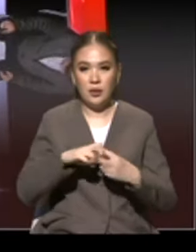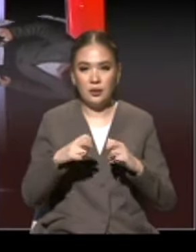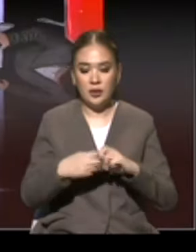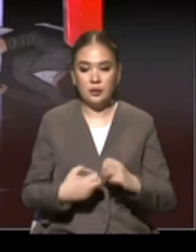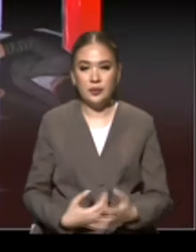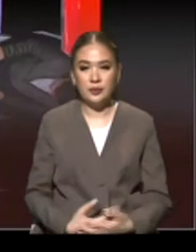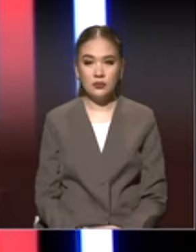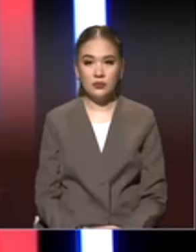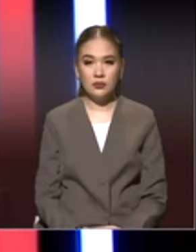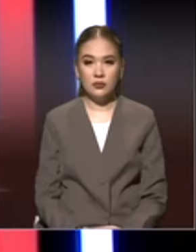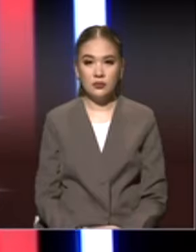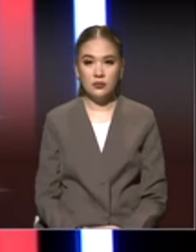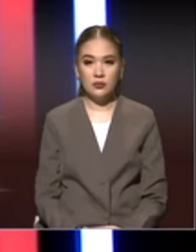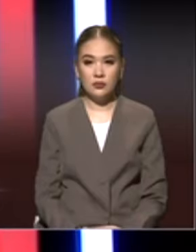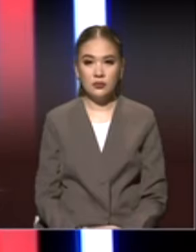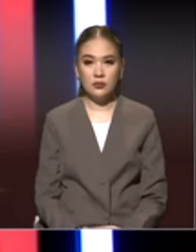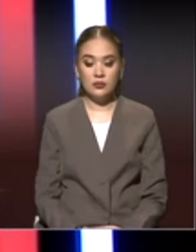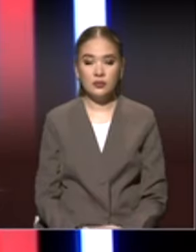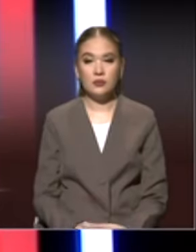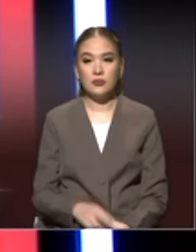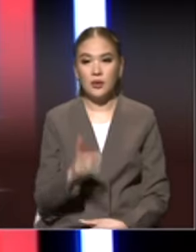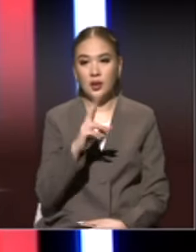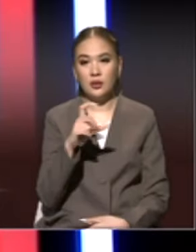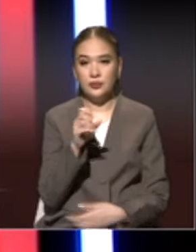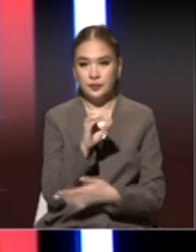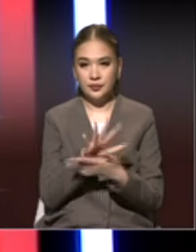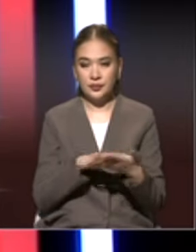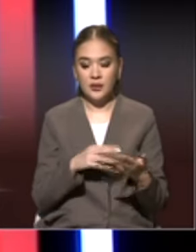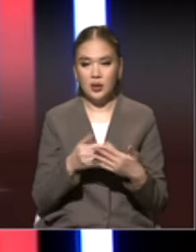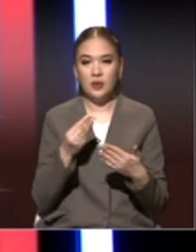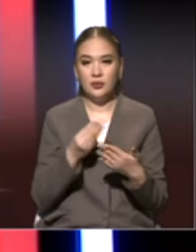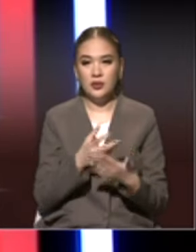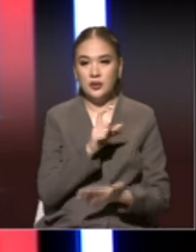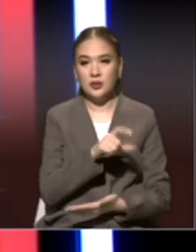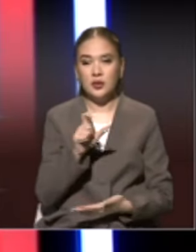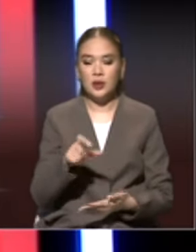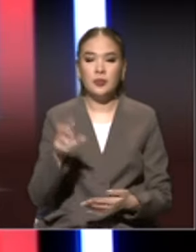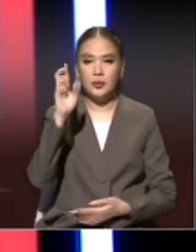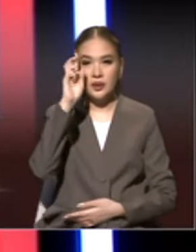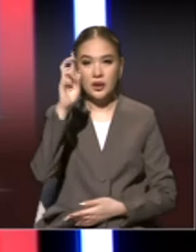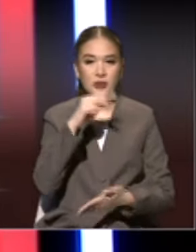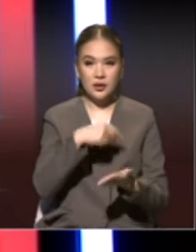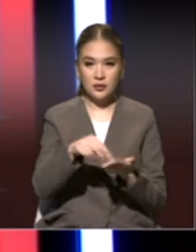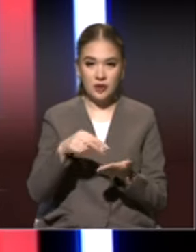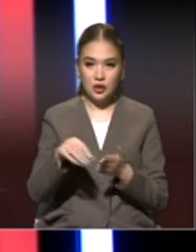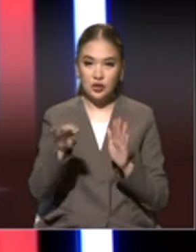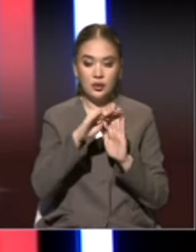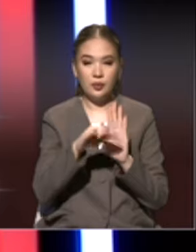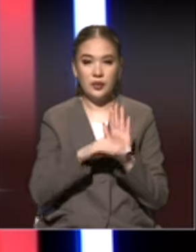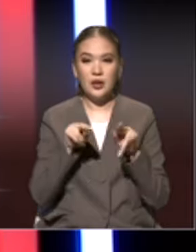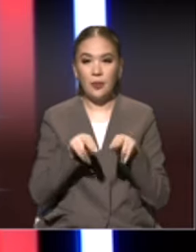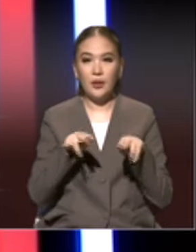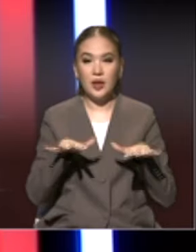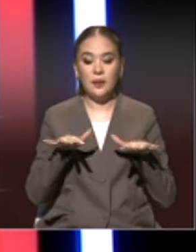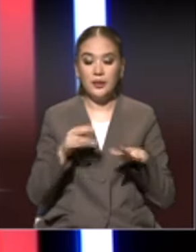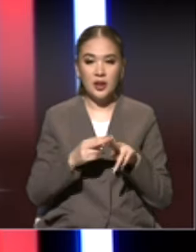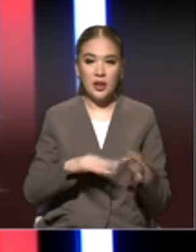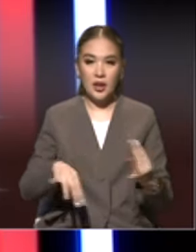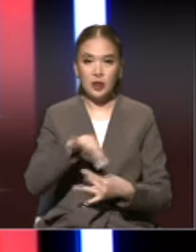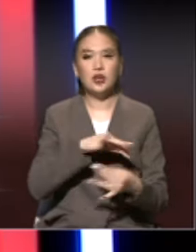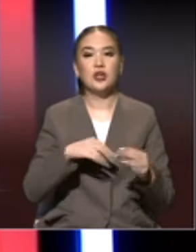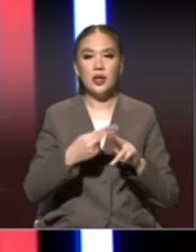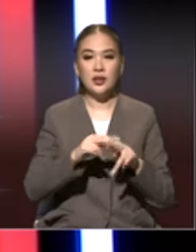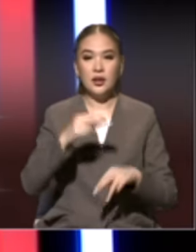үзілістен кейін талқылаймыз. Тікелей эфирдеміз, қымбатты көрермен, мемлекеттік сатып алу туралы заң жобасы парламент қабырғасында екінші